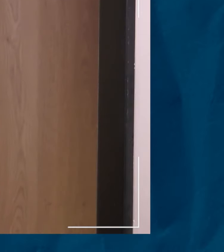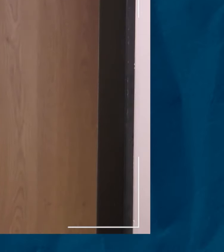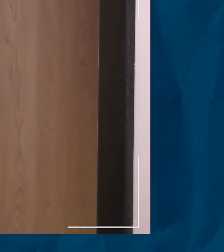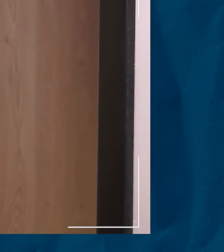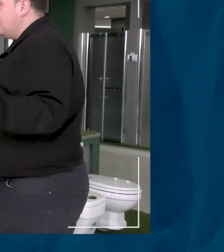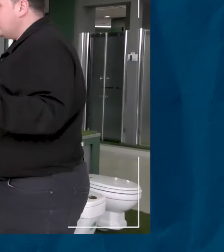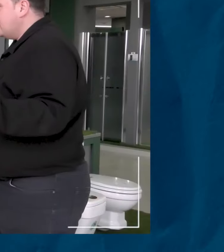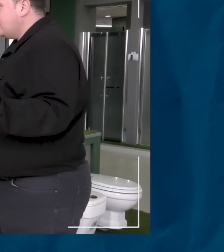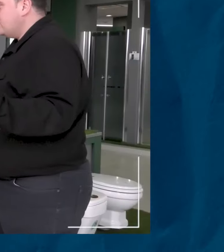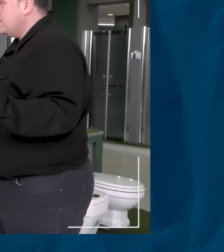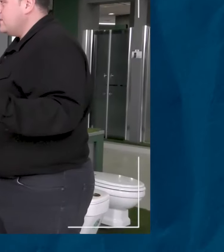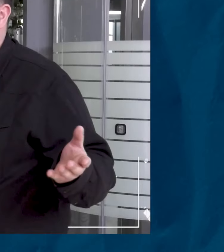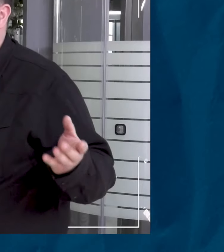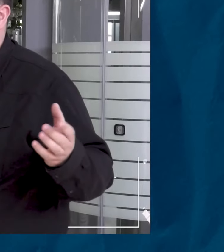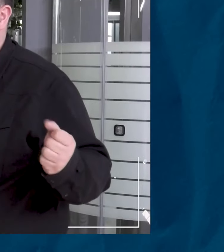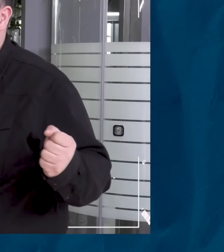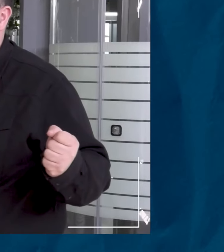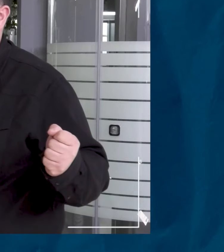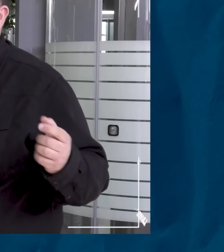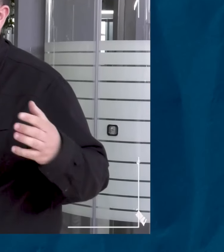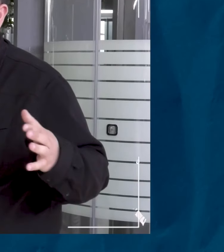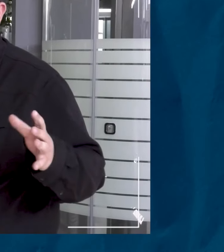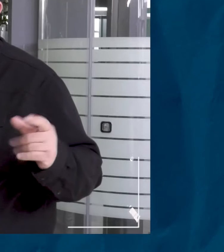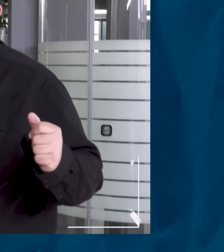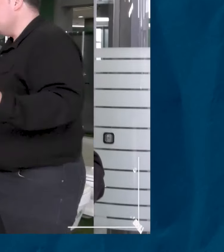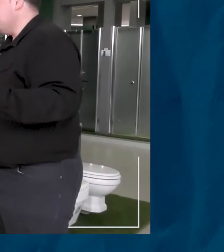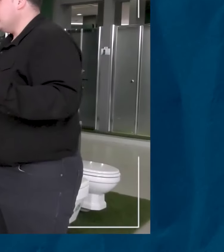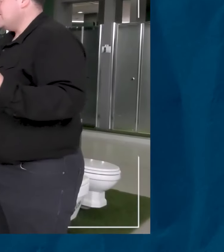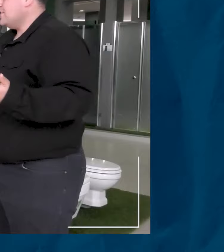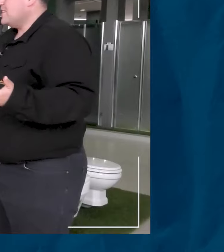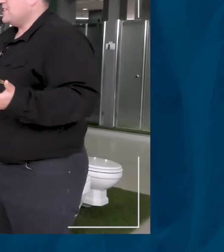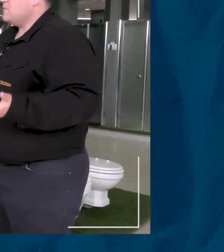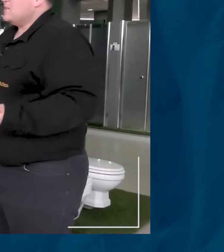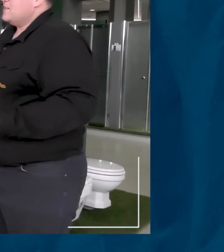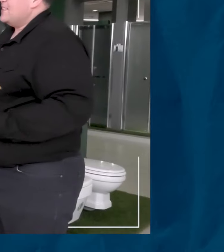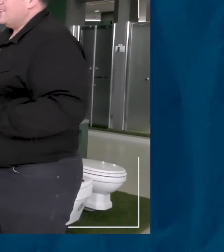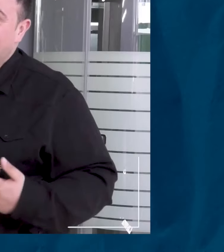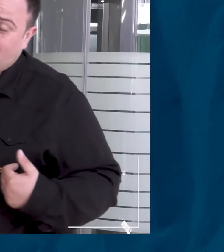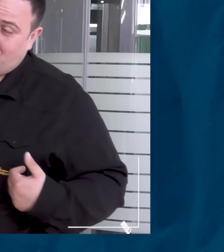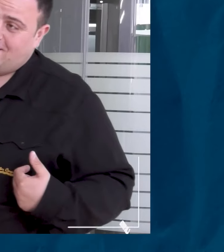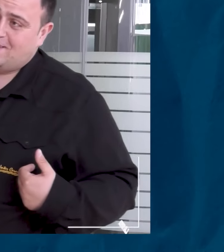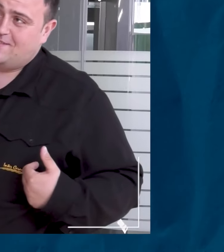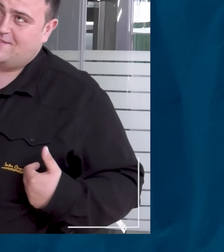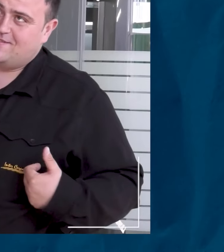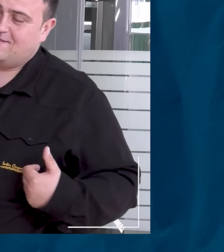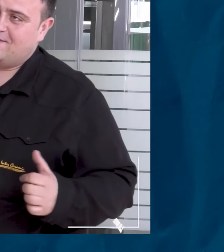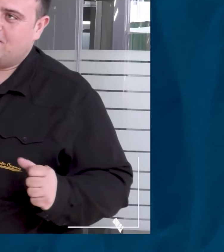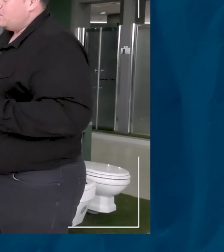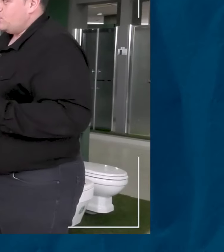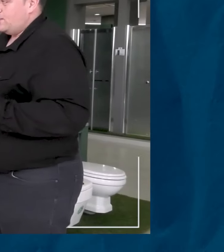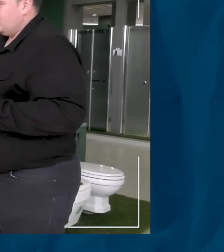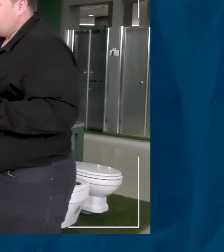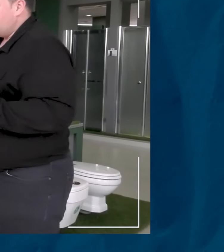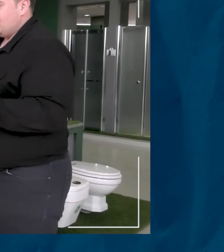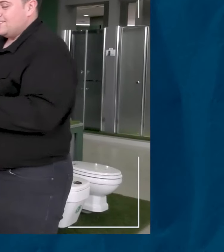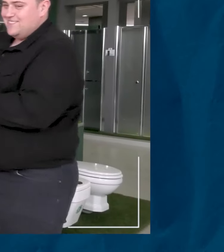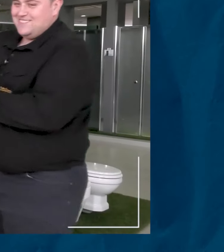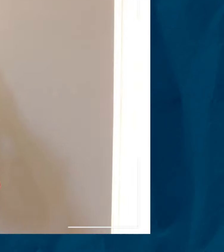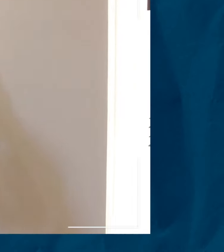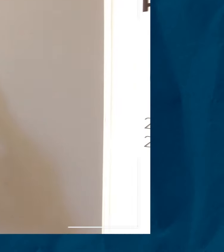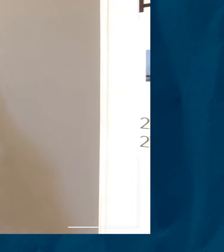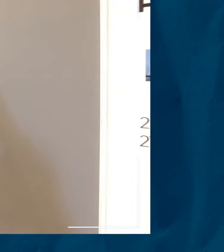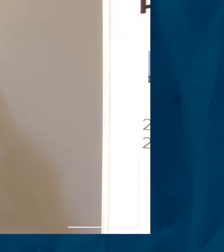Не се връщаш, бе. Нашите артикули, вашите... Това е, че вашите зрители могат да намерят нашите... служители, ще я